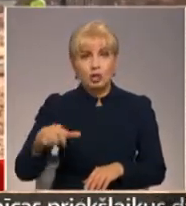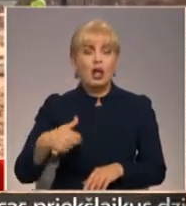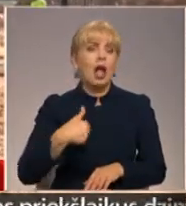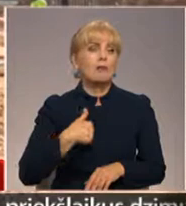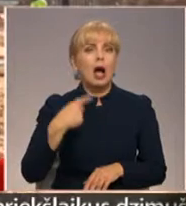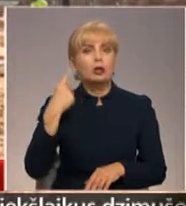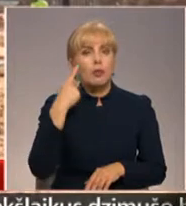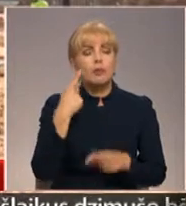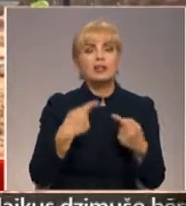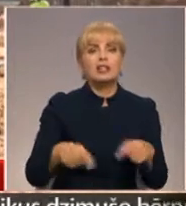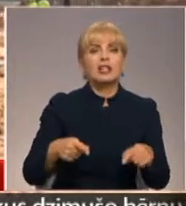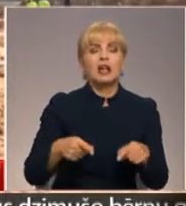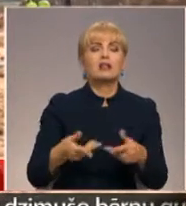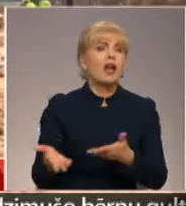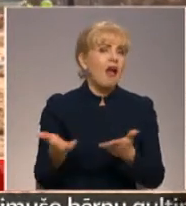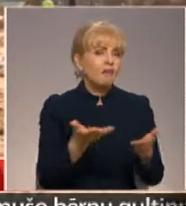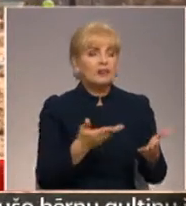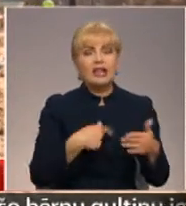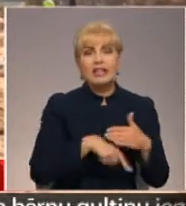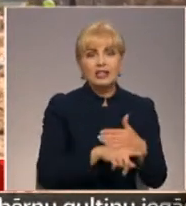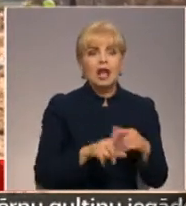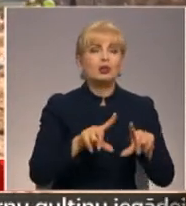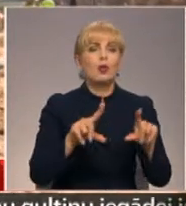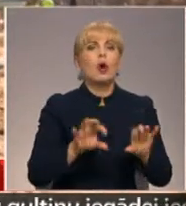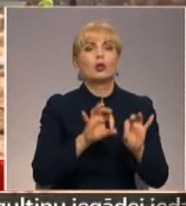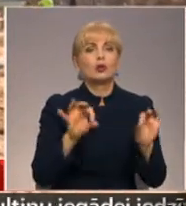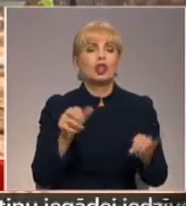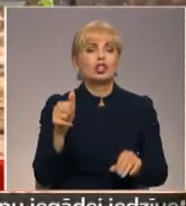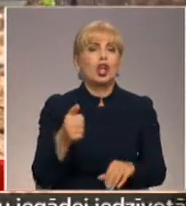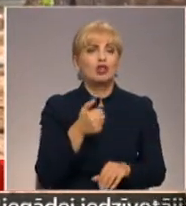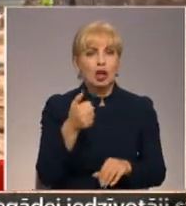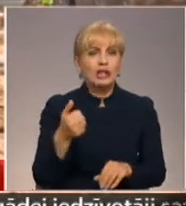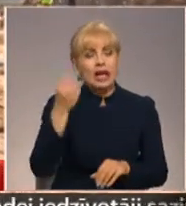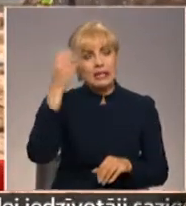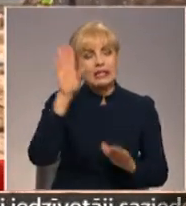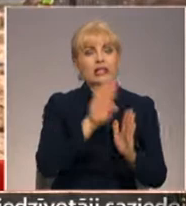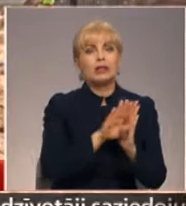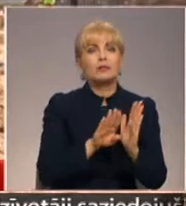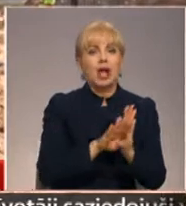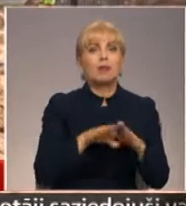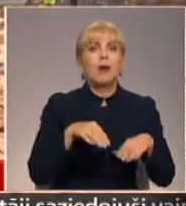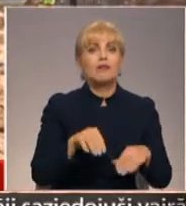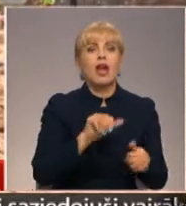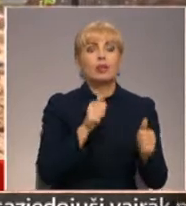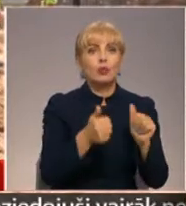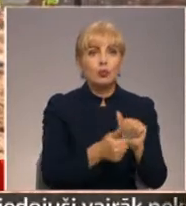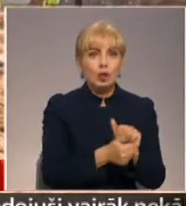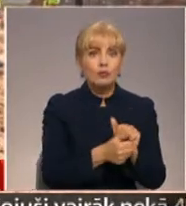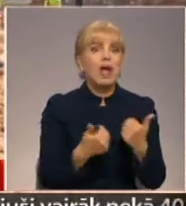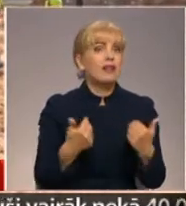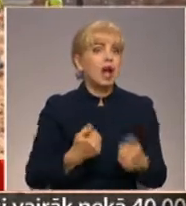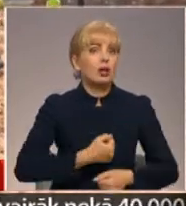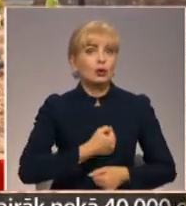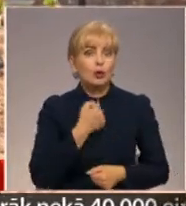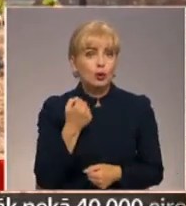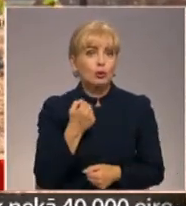Manuprāt, citas izejas nebūs, ka skolu uzsāks arī 6-gadīgie, jo izglītības likumā ir veikti grozījumi. Un tad man ir grūti pateikt,